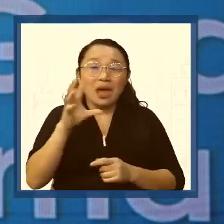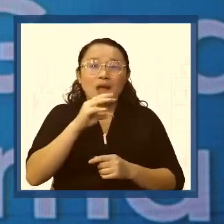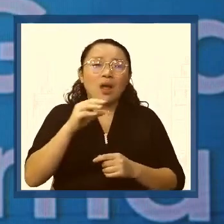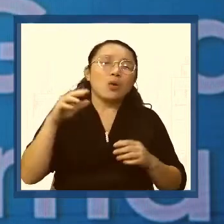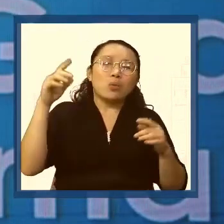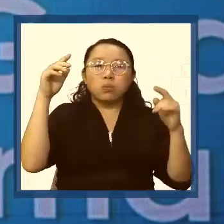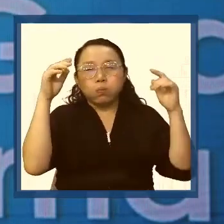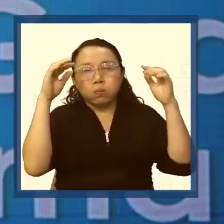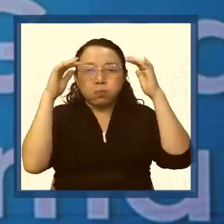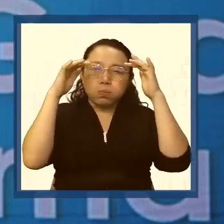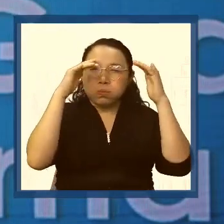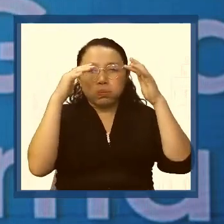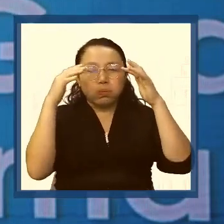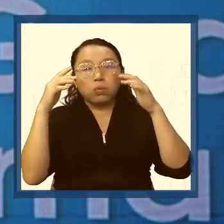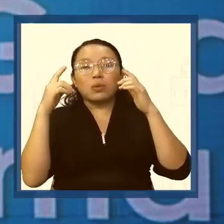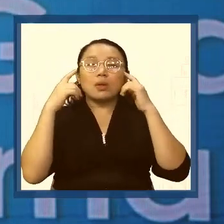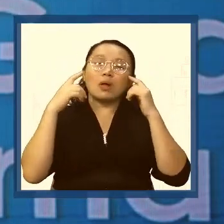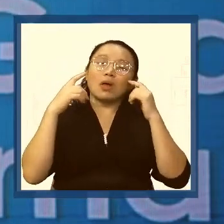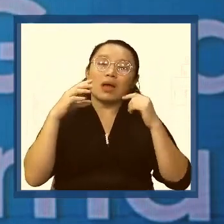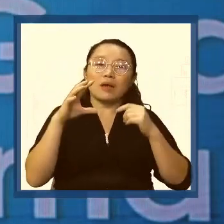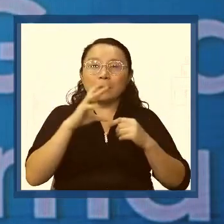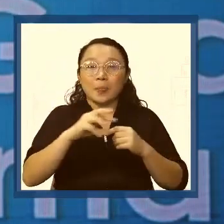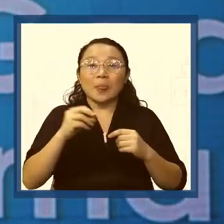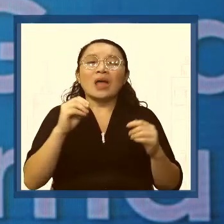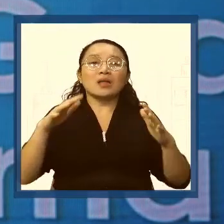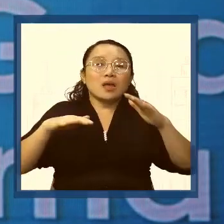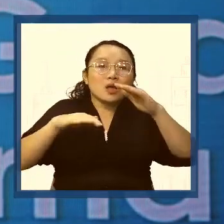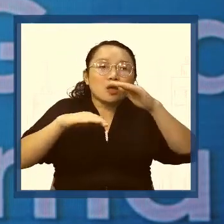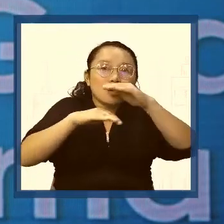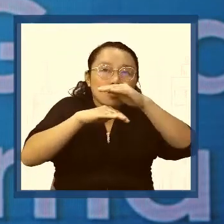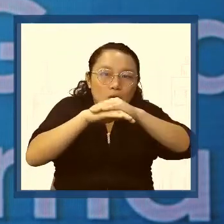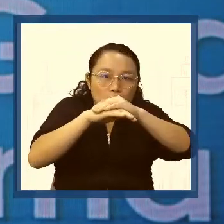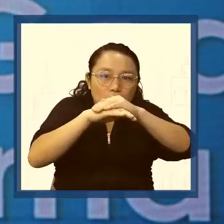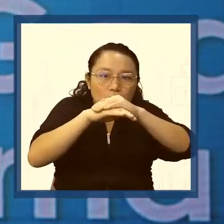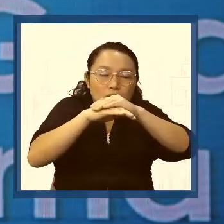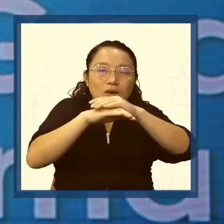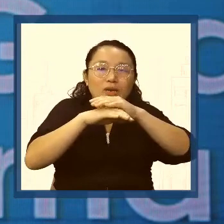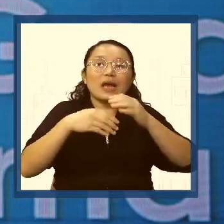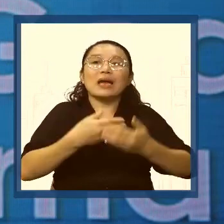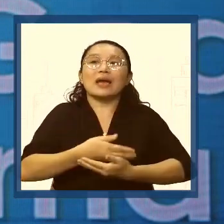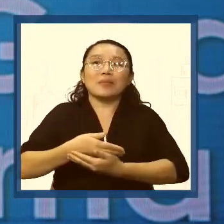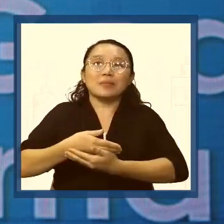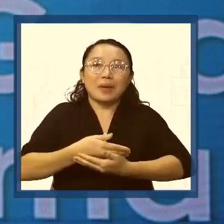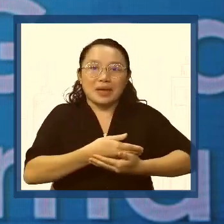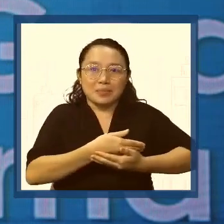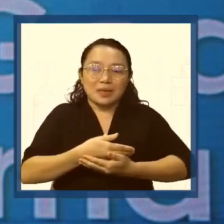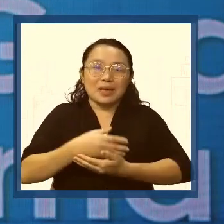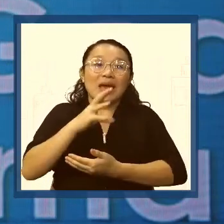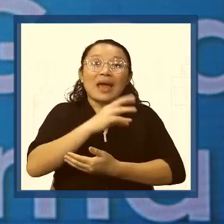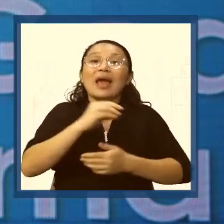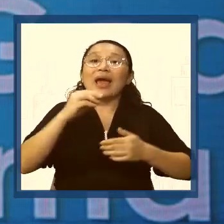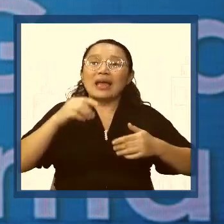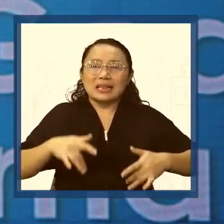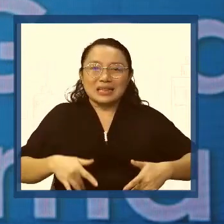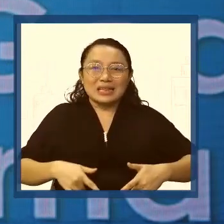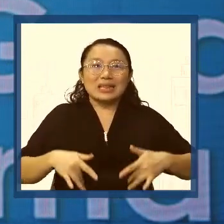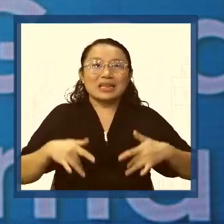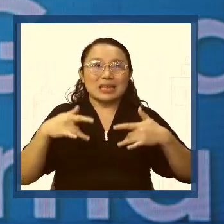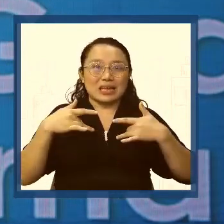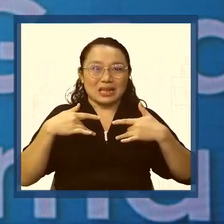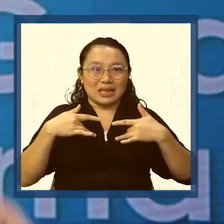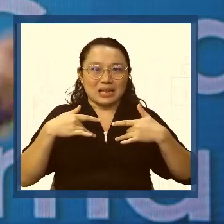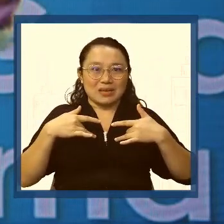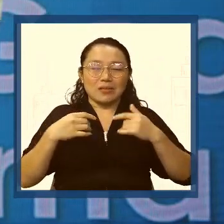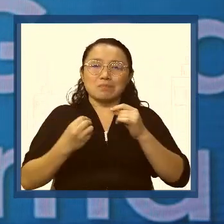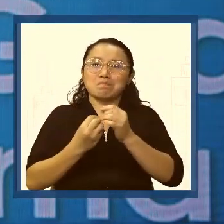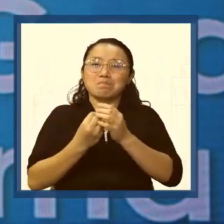aso samtang iyang gihimo ang mong dakong sakripisyo og nabuhi ang iyang gagmay nga mga